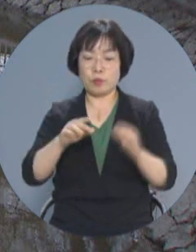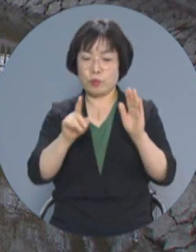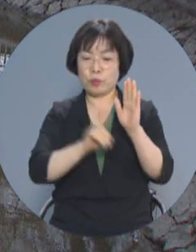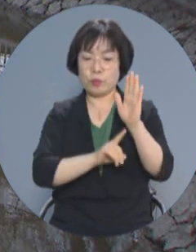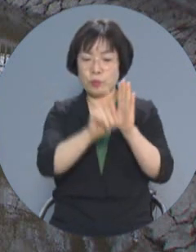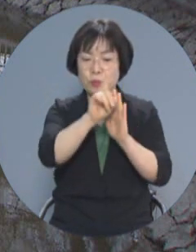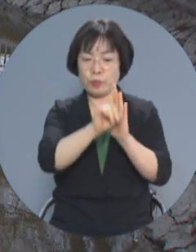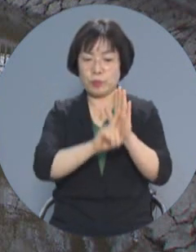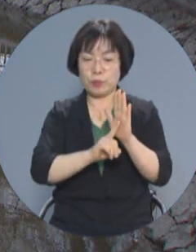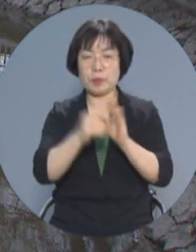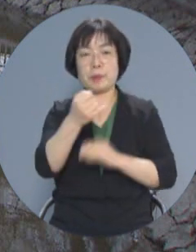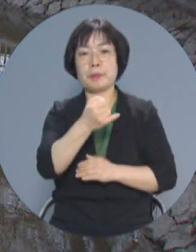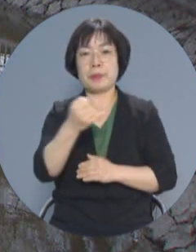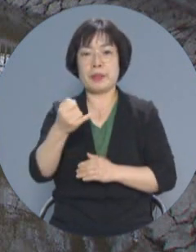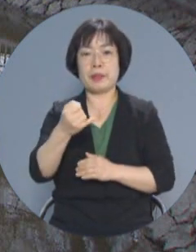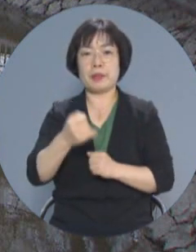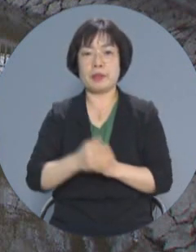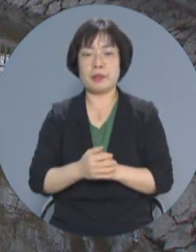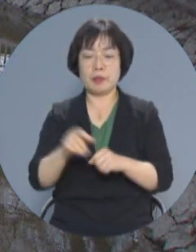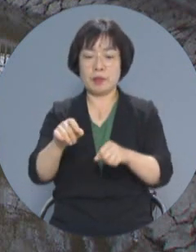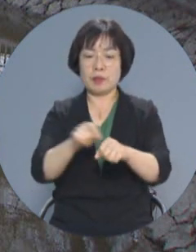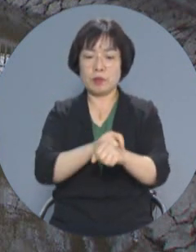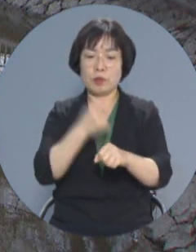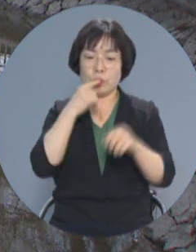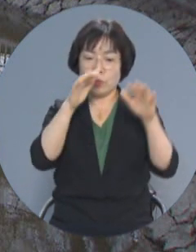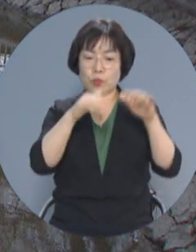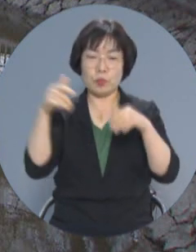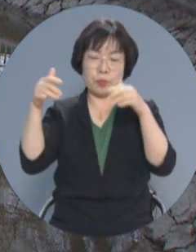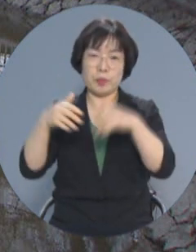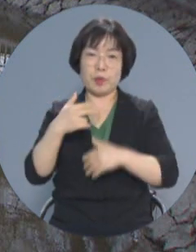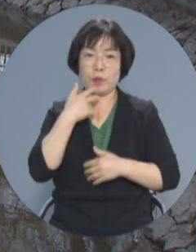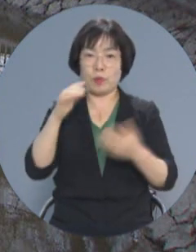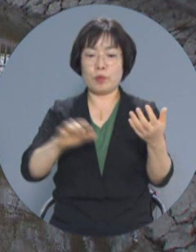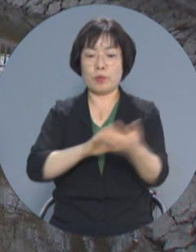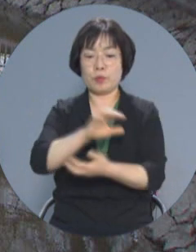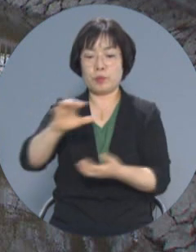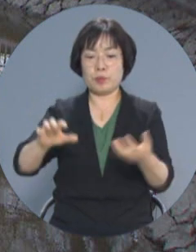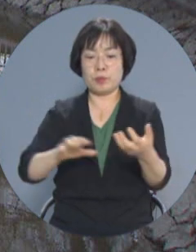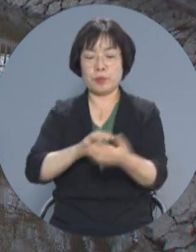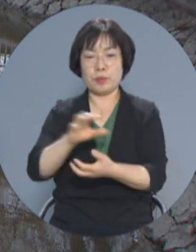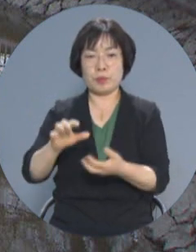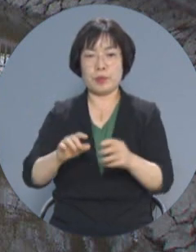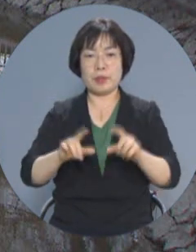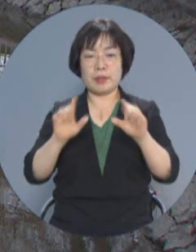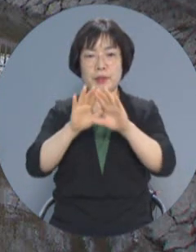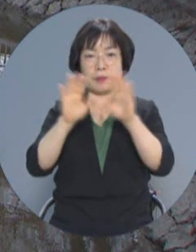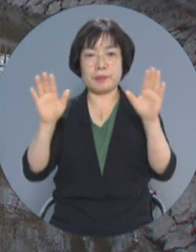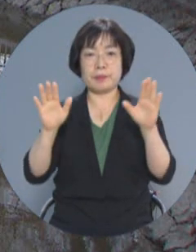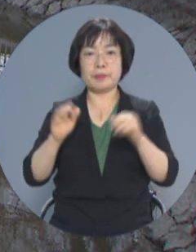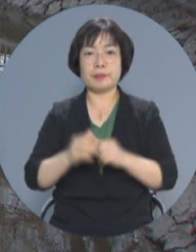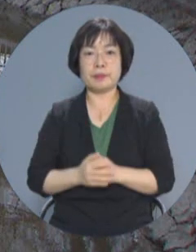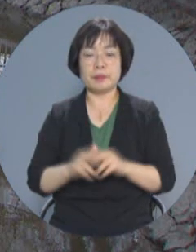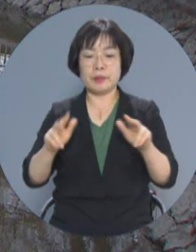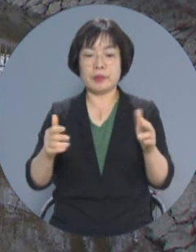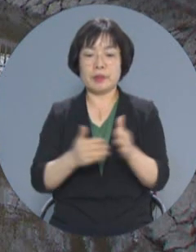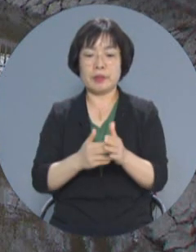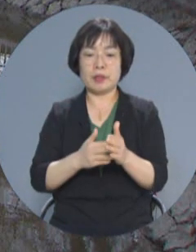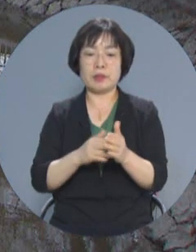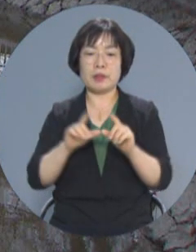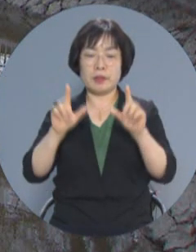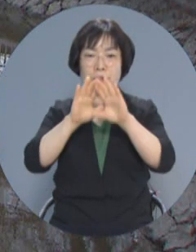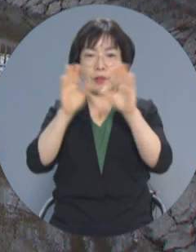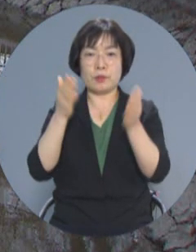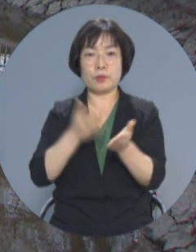영화의 아침 기운을 보이 겠고 특별한 눈비 소식 없이 흐리거나 구름 많은 날씨를 보이겠습니다 지금까지 ai